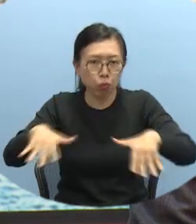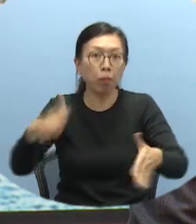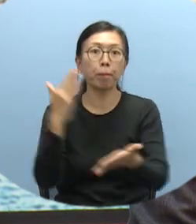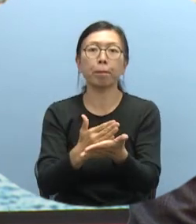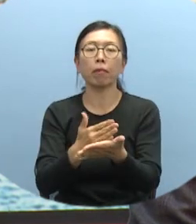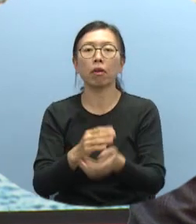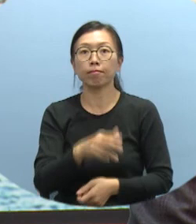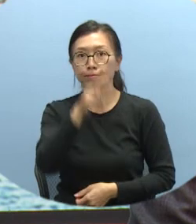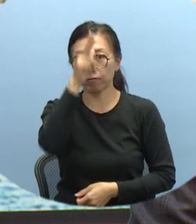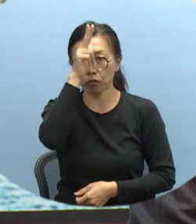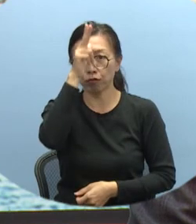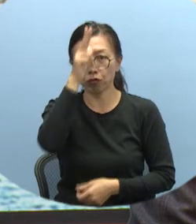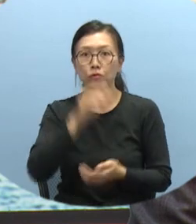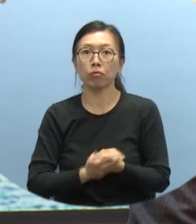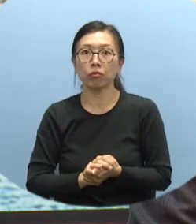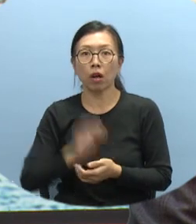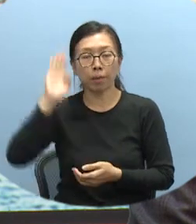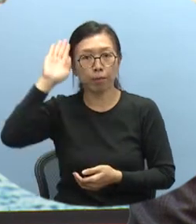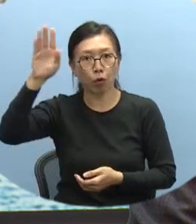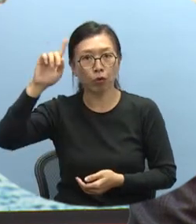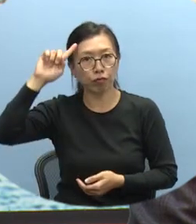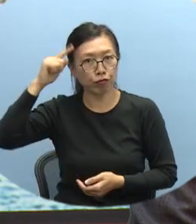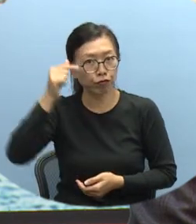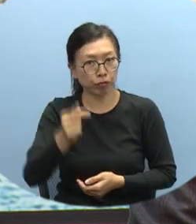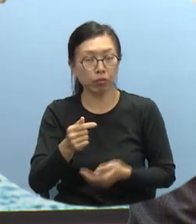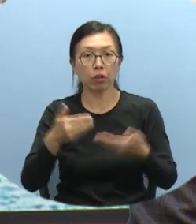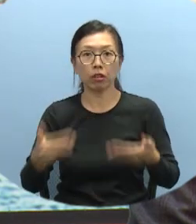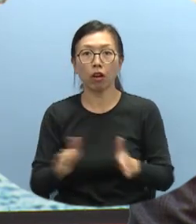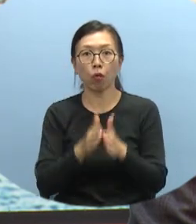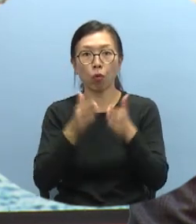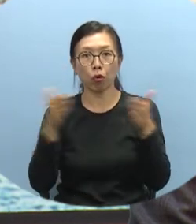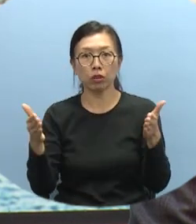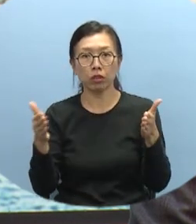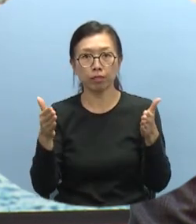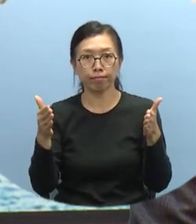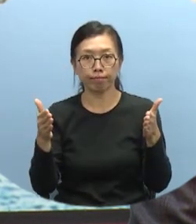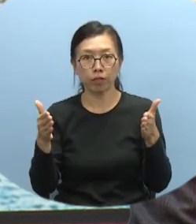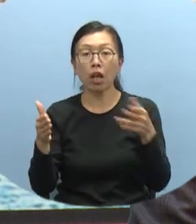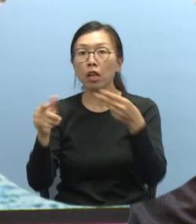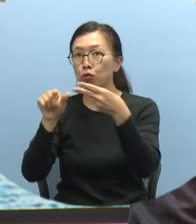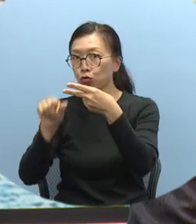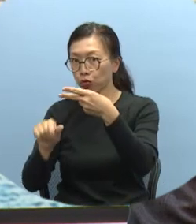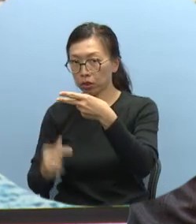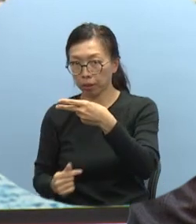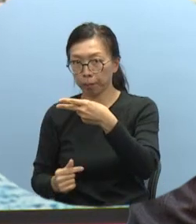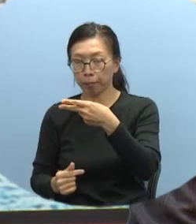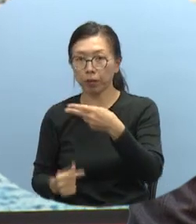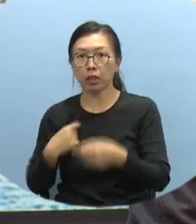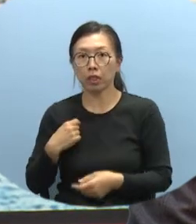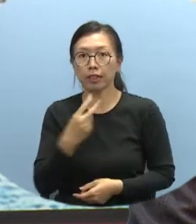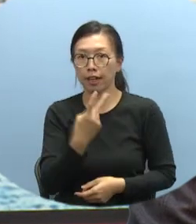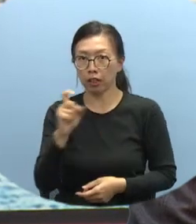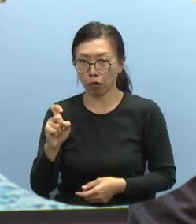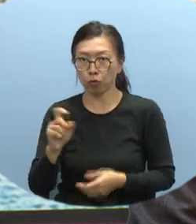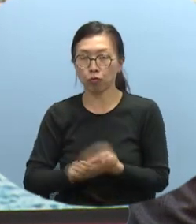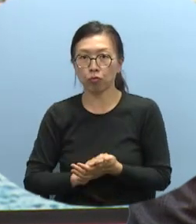播，政府在未來十日，即是由今日起到2月10日，即是年假九，